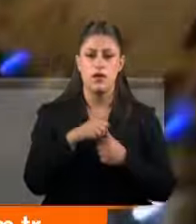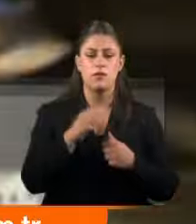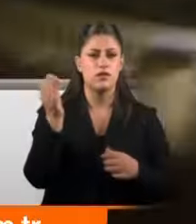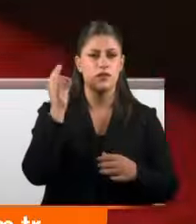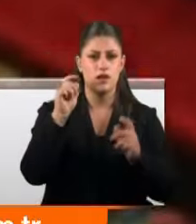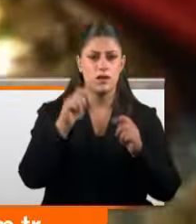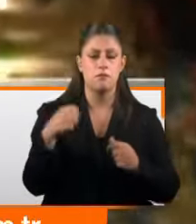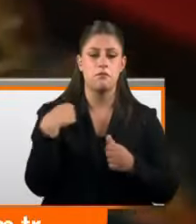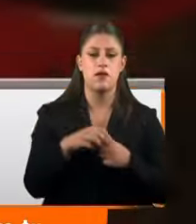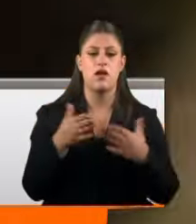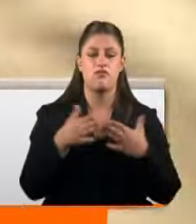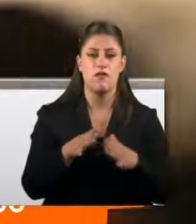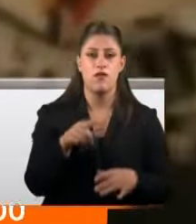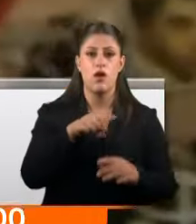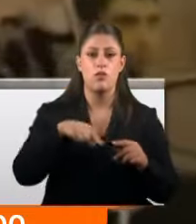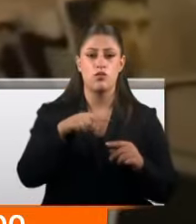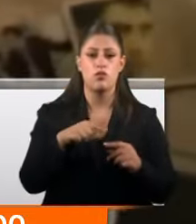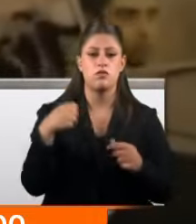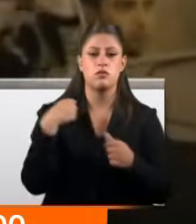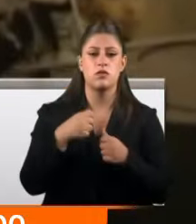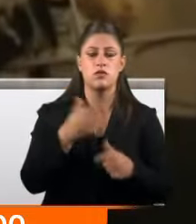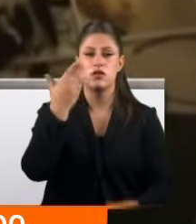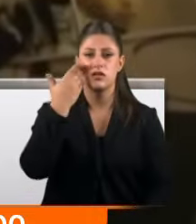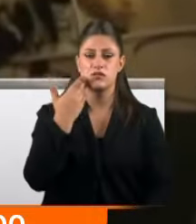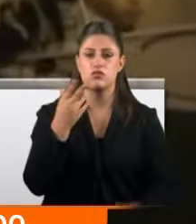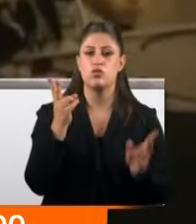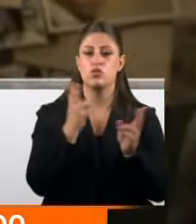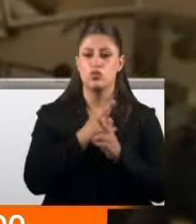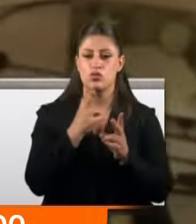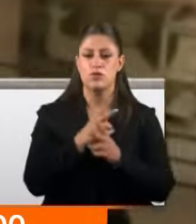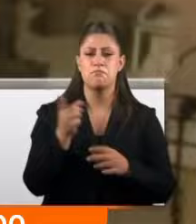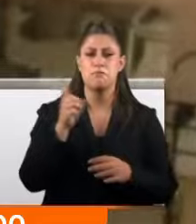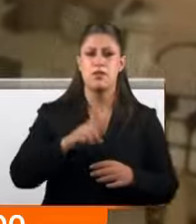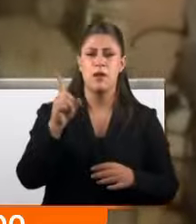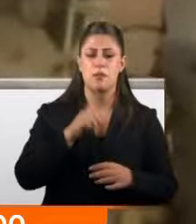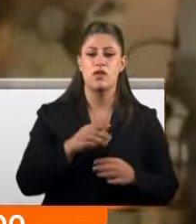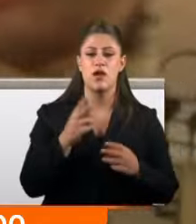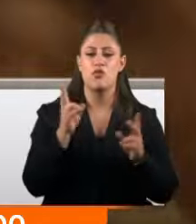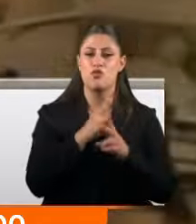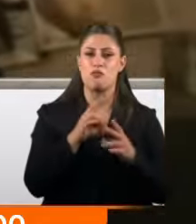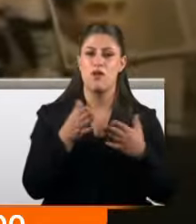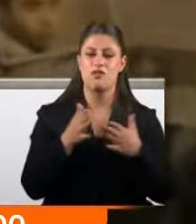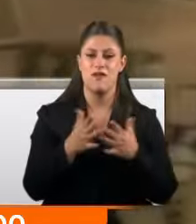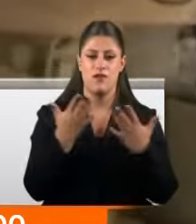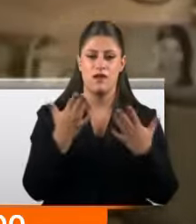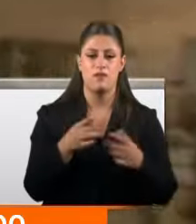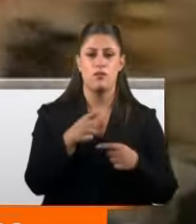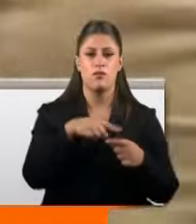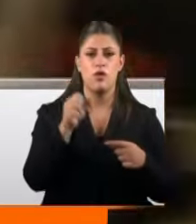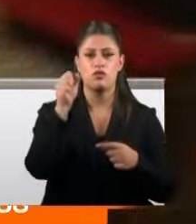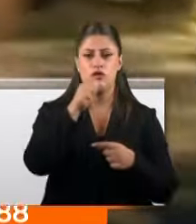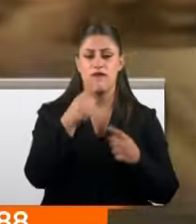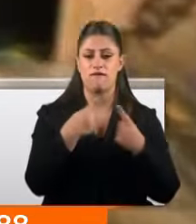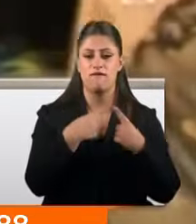devam ediyoruz. Onları defalarca izledik, güldük ve defalarca izleyip gülmeye de devam ediyoruz. Onların melodileri